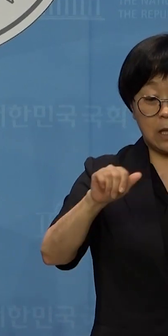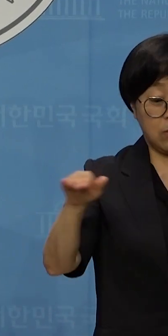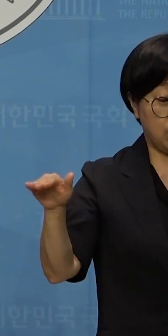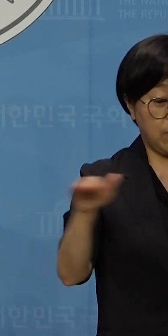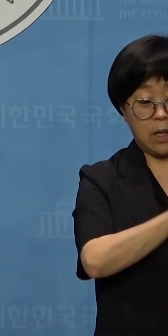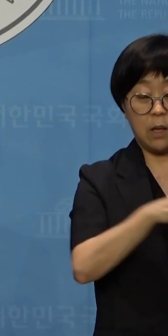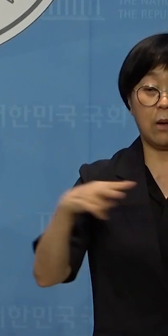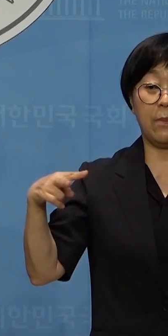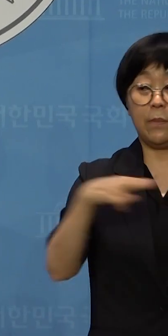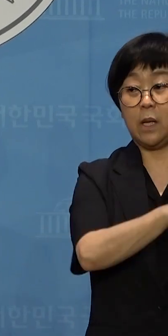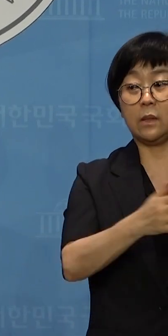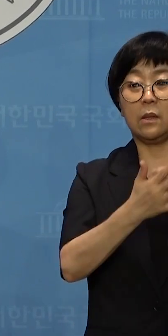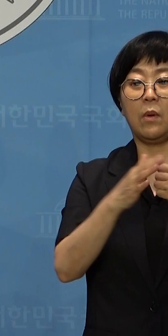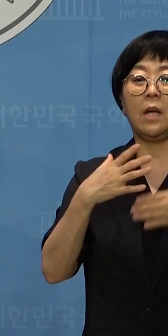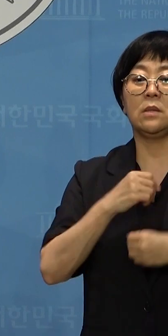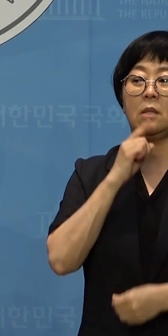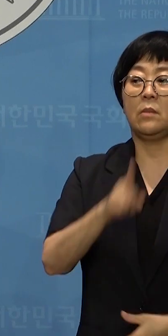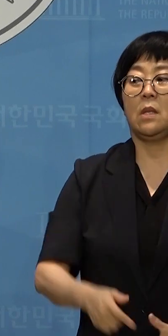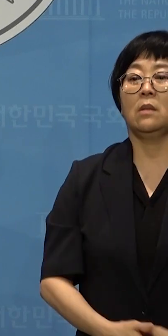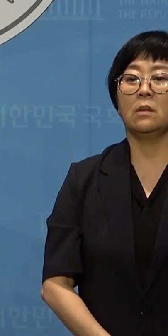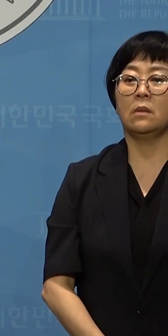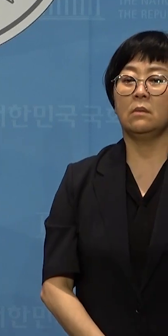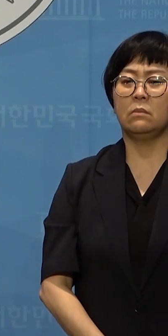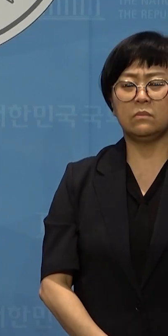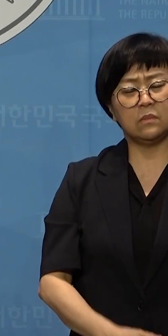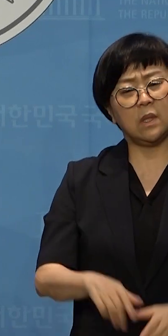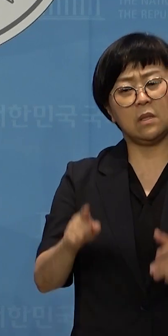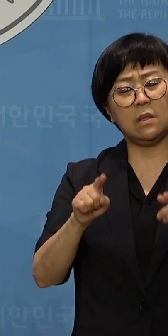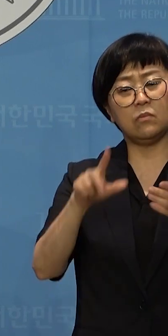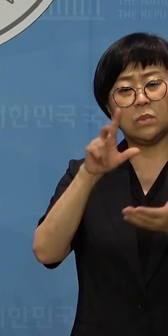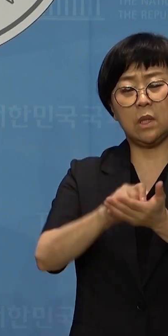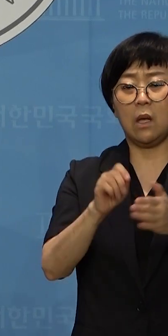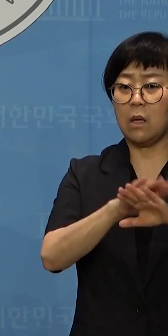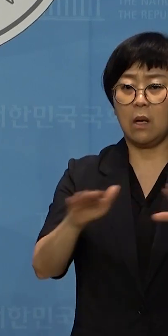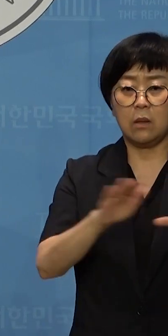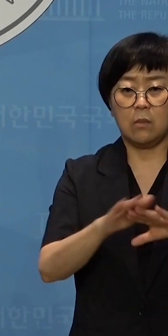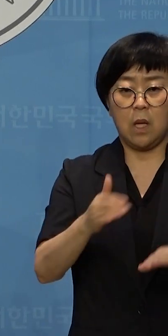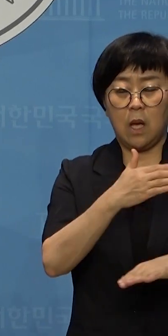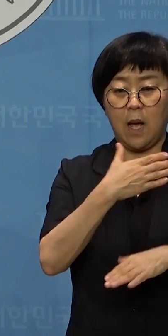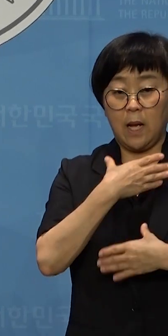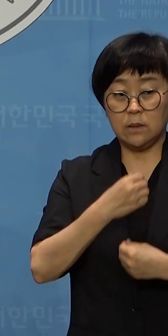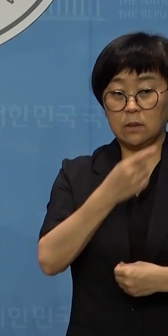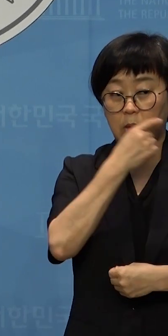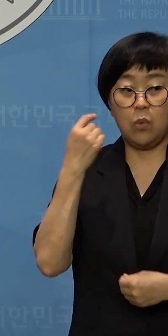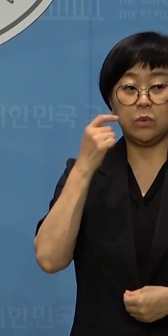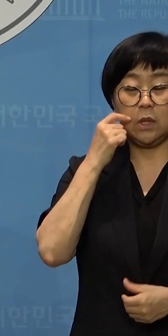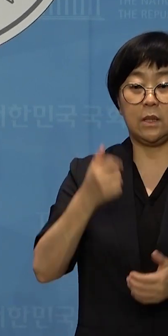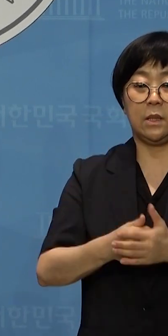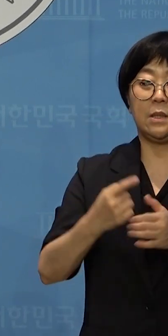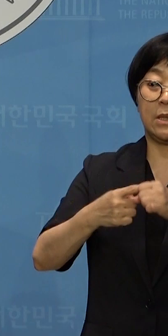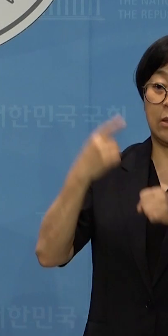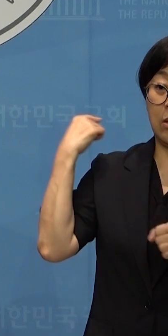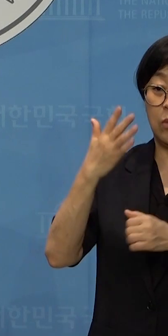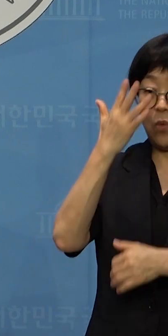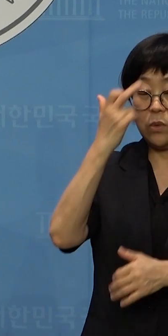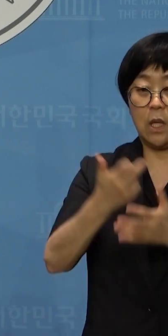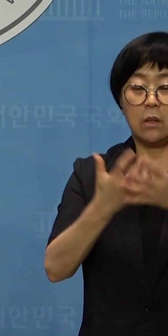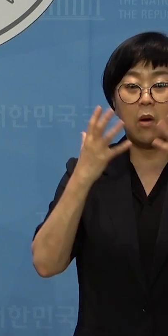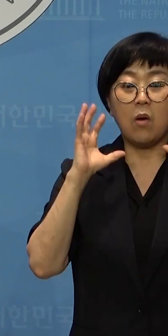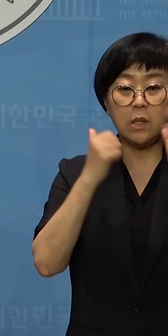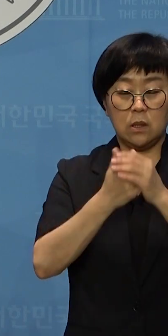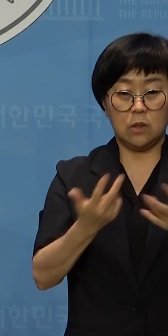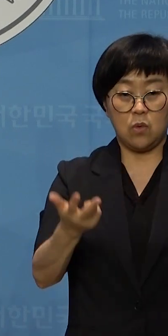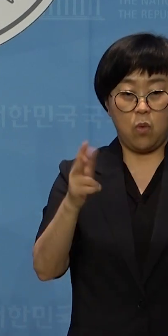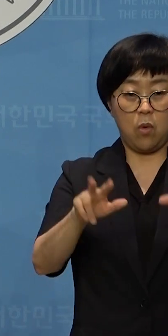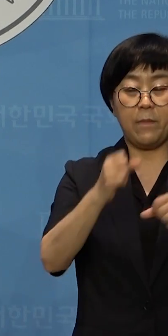차단해 안전하다고 합니다. 하지만 이 같은 작업만으로 안전을 담보할 수는 없습니다. 작년 용산 어린이 정원